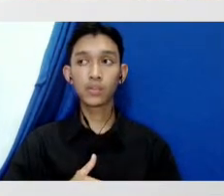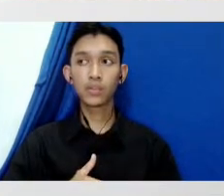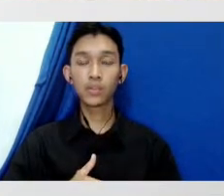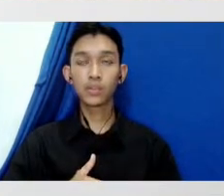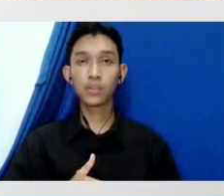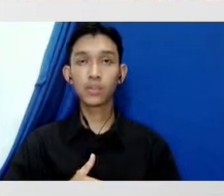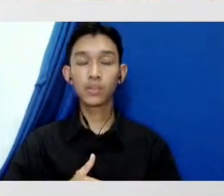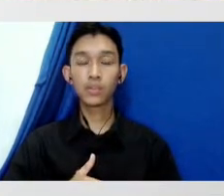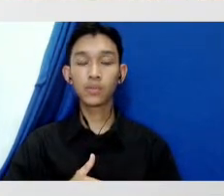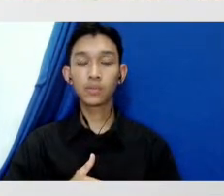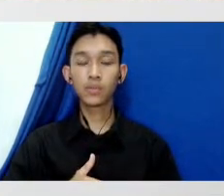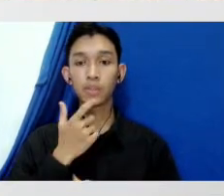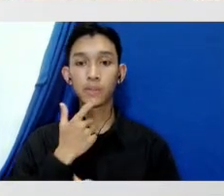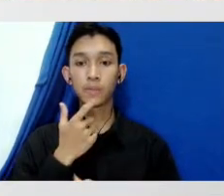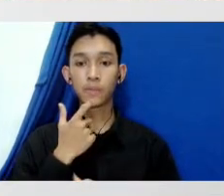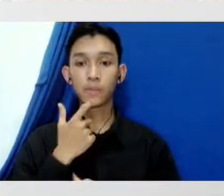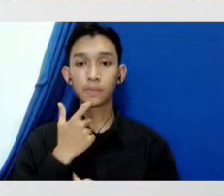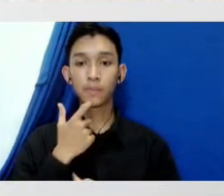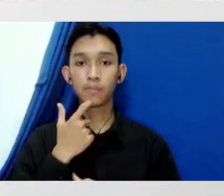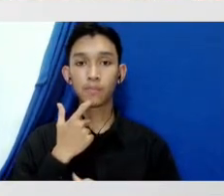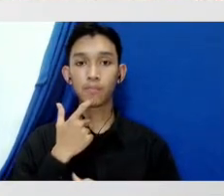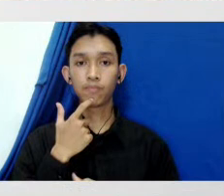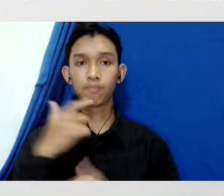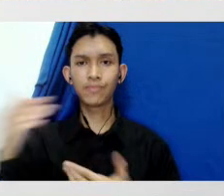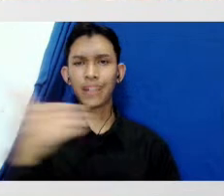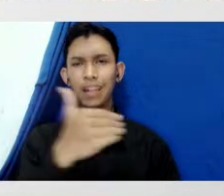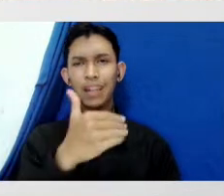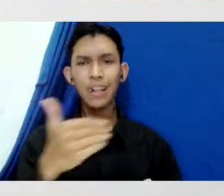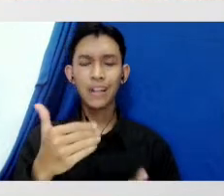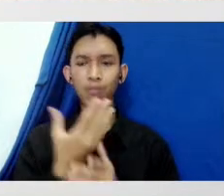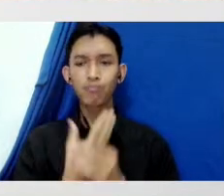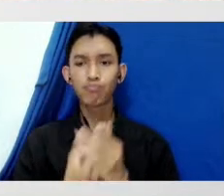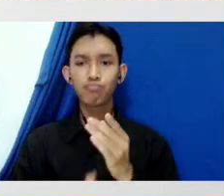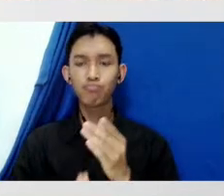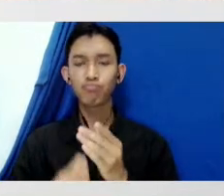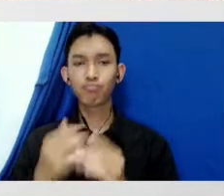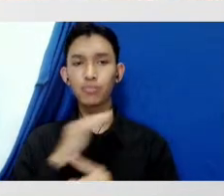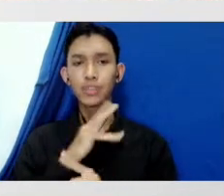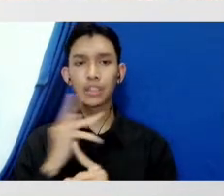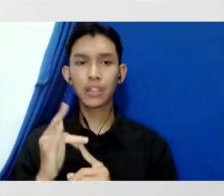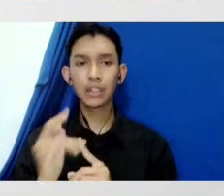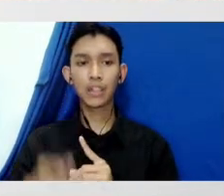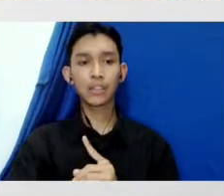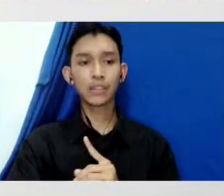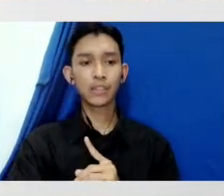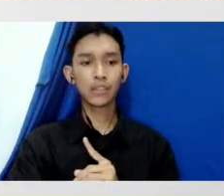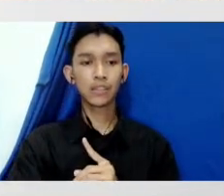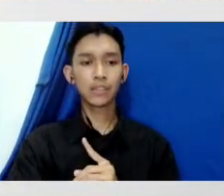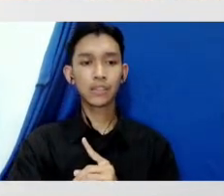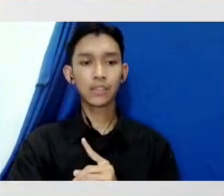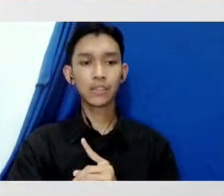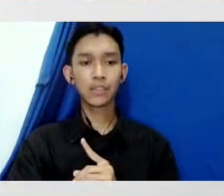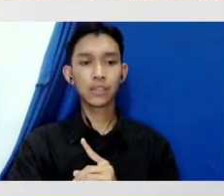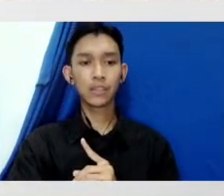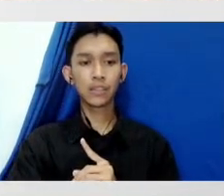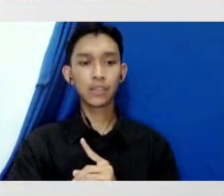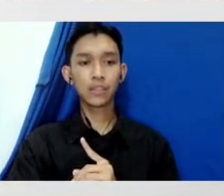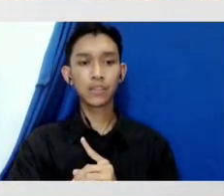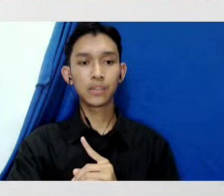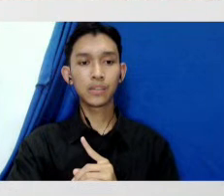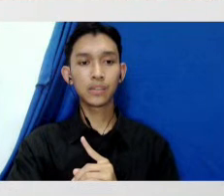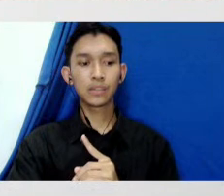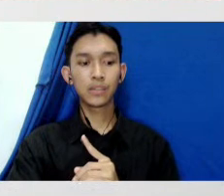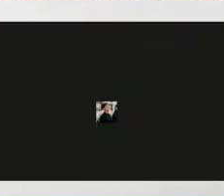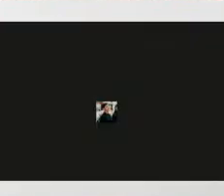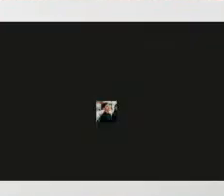terkait kebocoran-kebocoran data yang terjadi di masyarakat. Apa yang bisa dikontribusikan oleh teman-teman